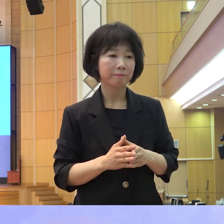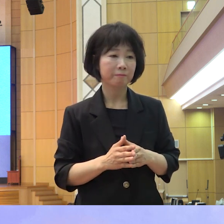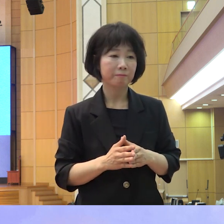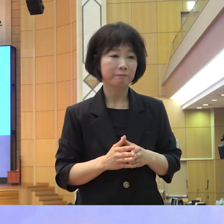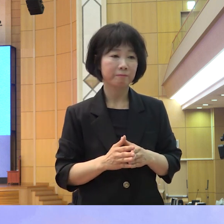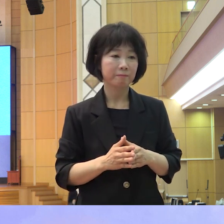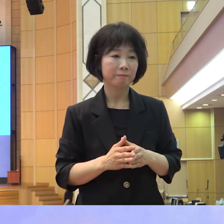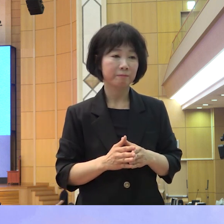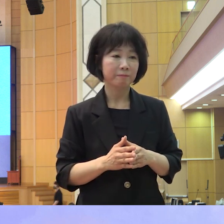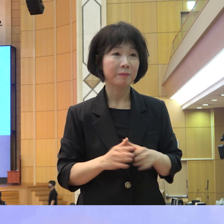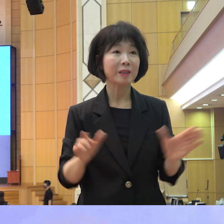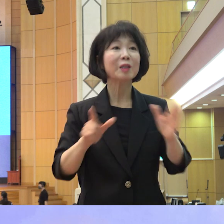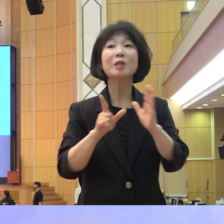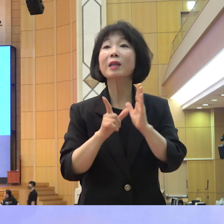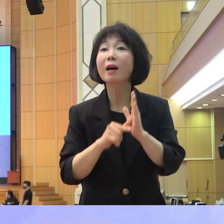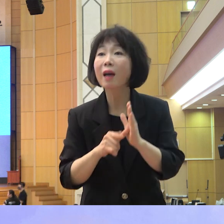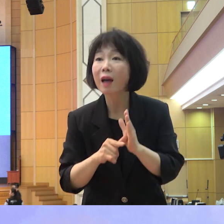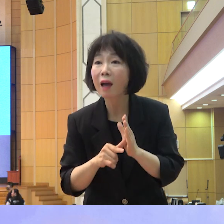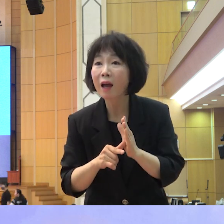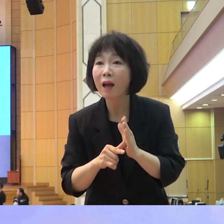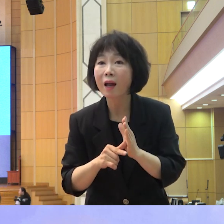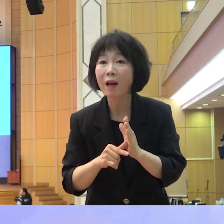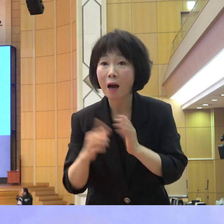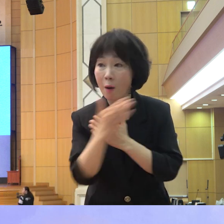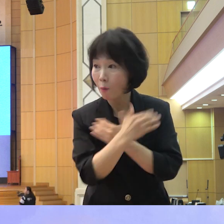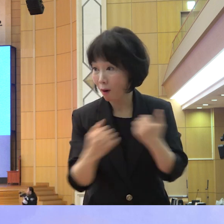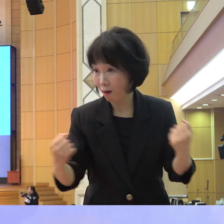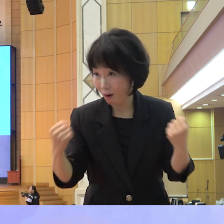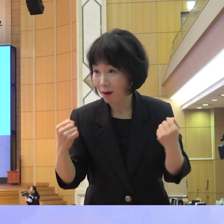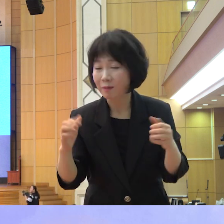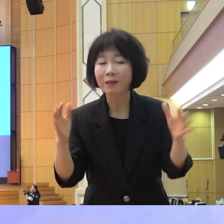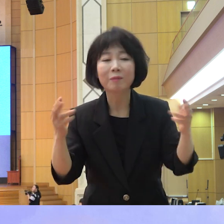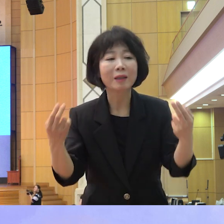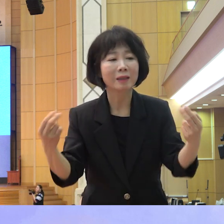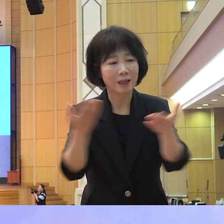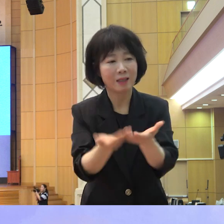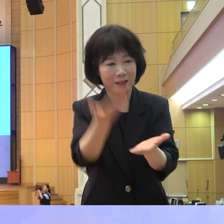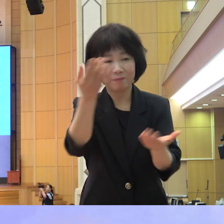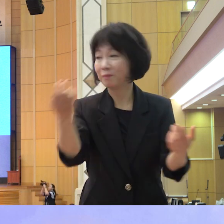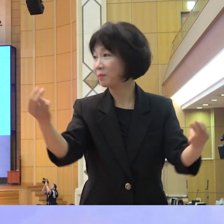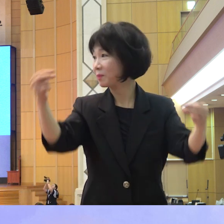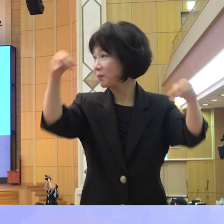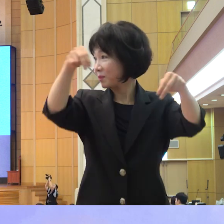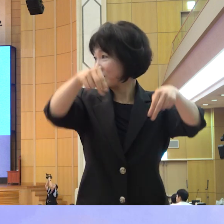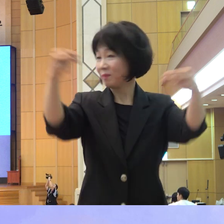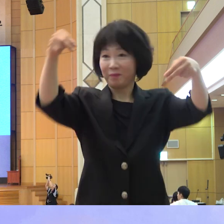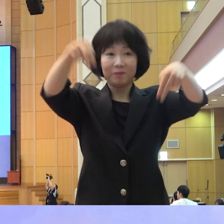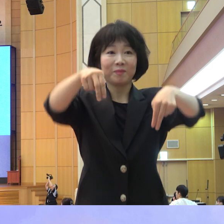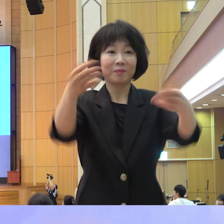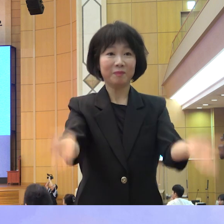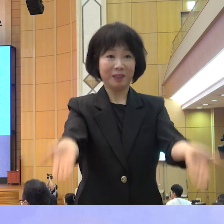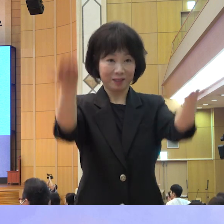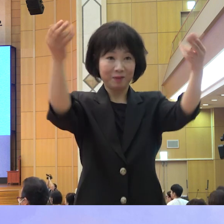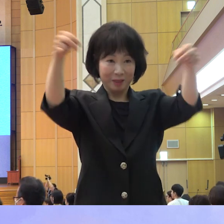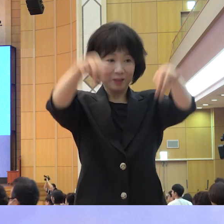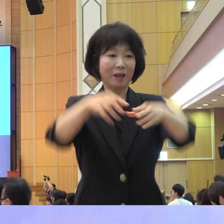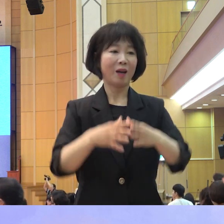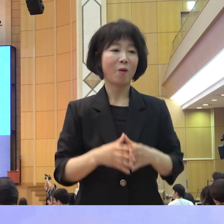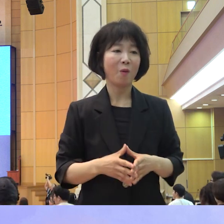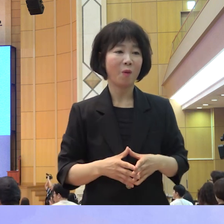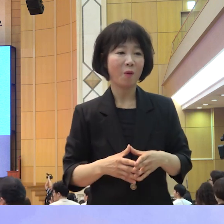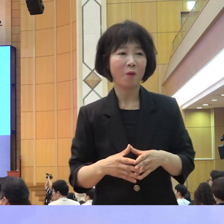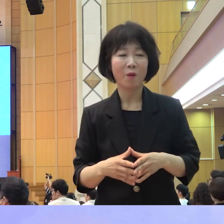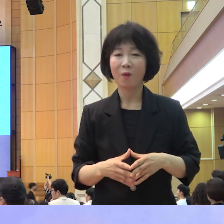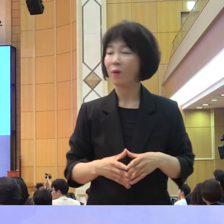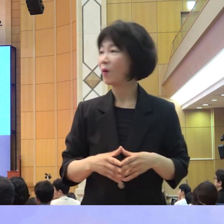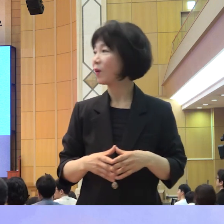그래서 여러분들이 이 시간에 다 같이 일어나셔서 우리 아이들을 향해서 손을 뻗치시고 이